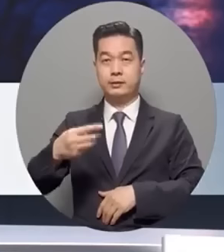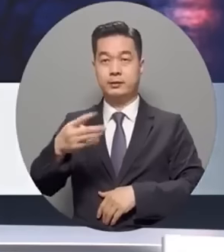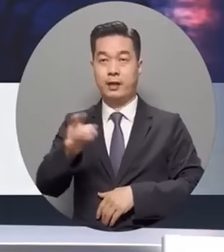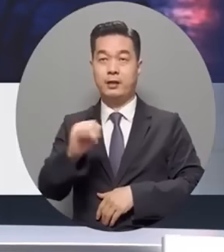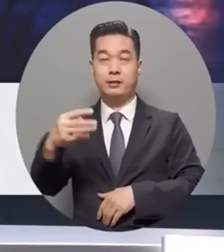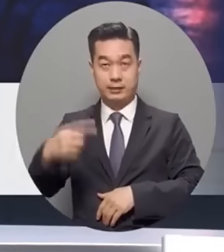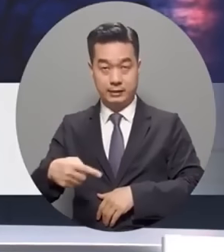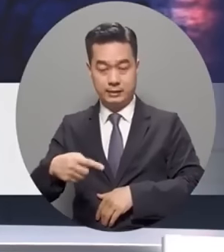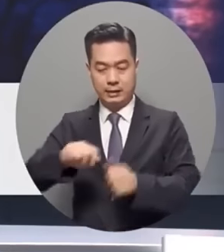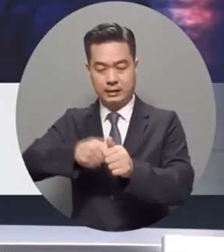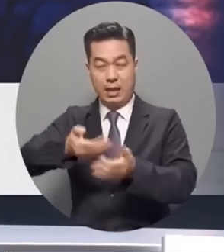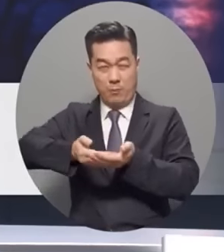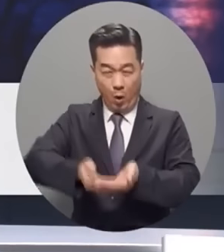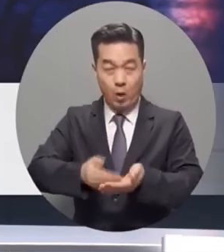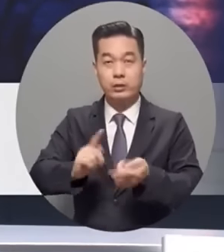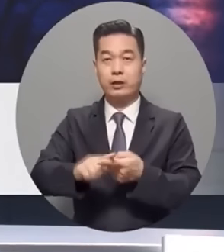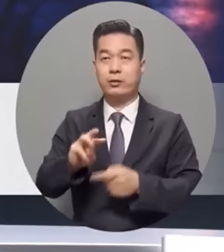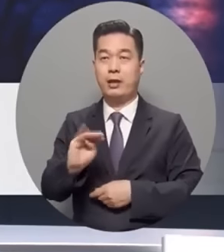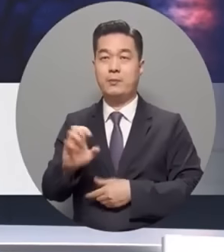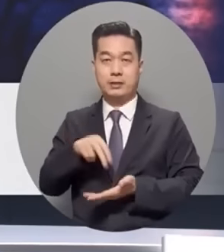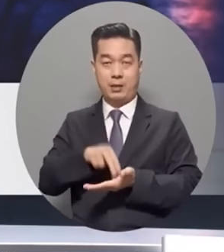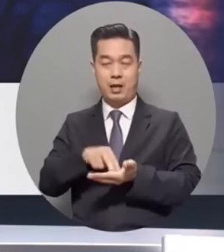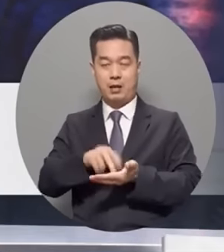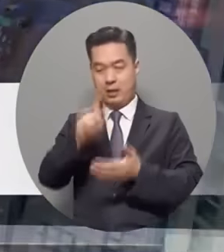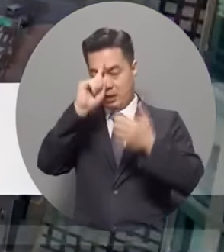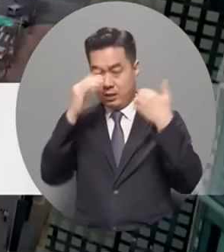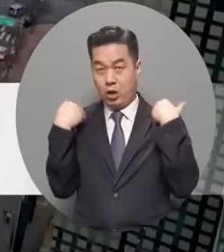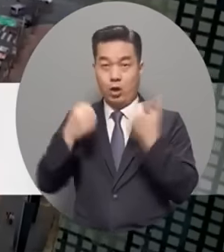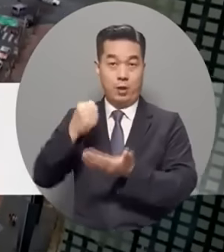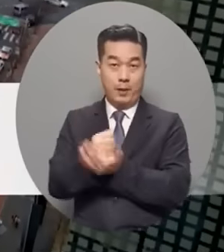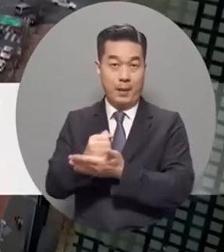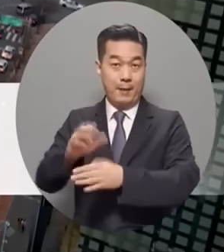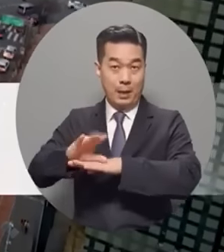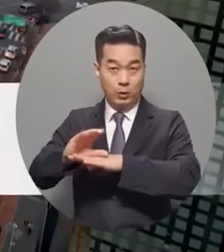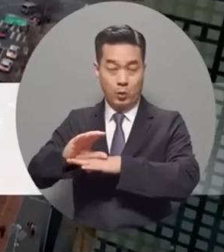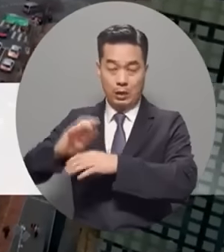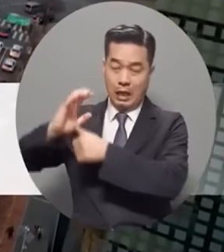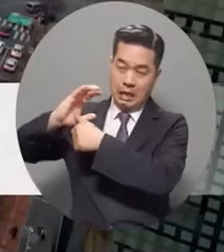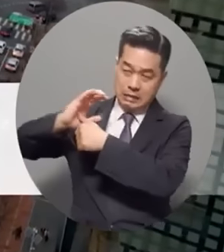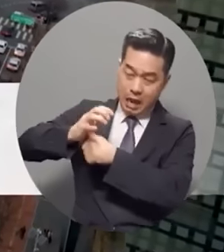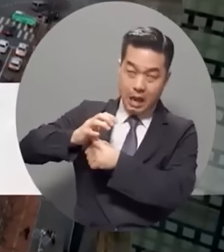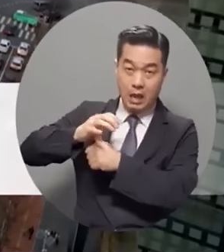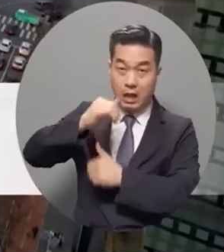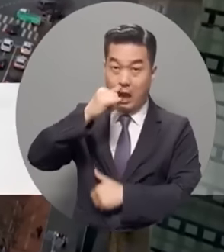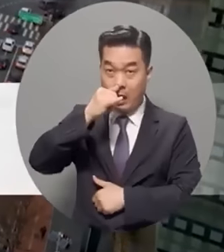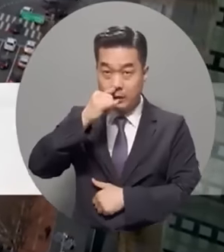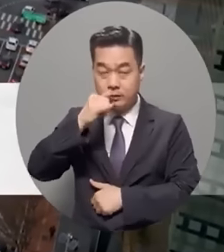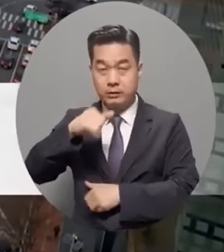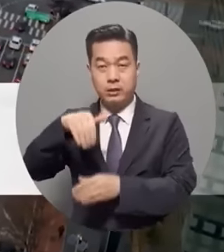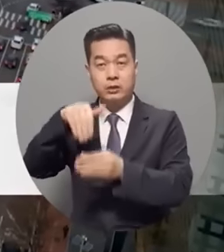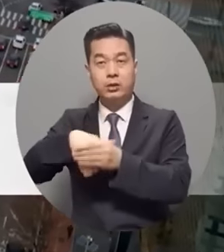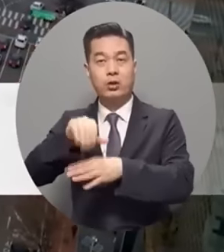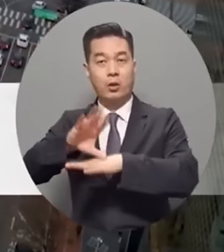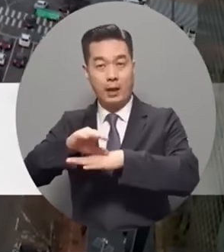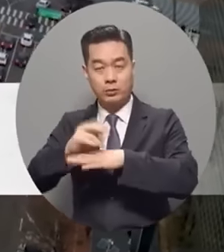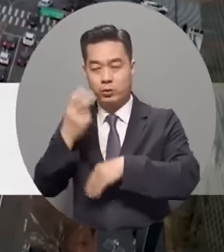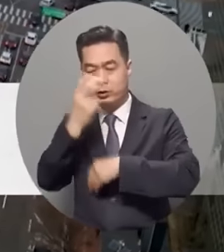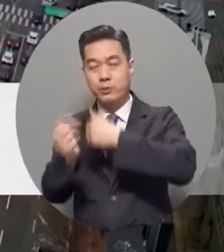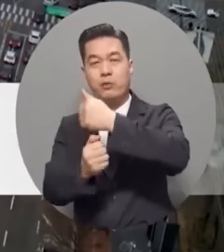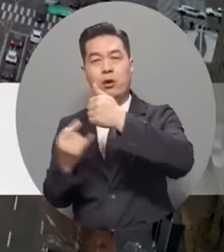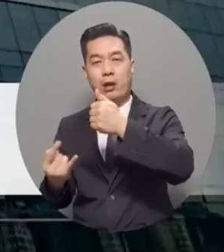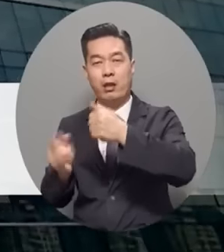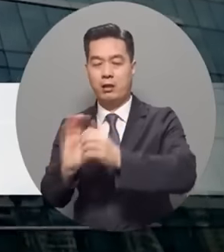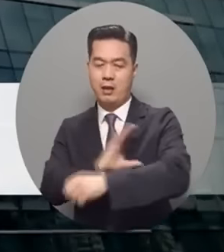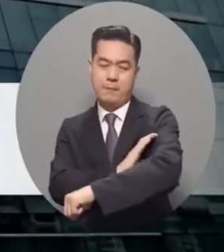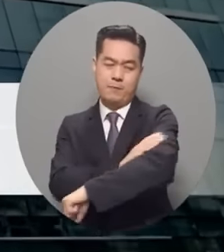중징계 의결에 대해서 MBC는 정권 비판 방송에 제재의 칼날을 휘두르는 선거방송심의위원회의 공권력